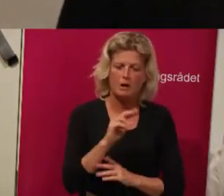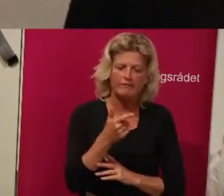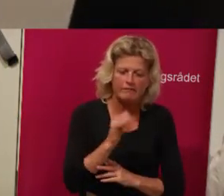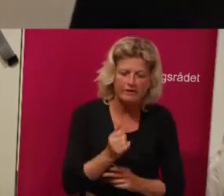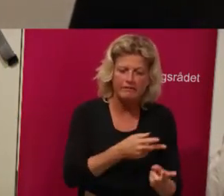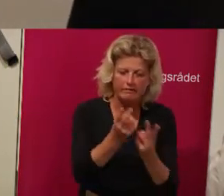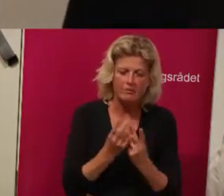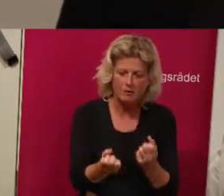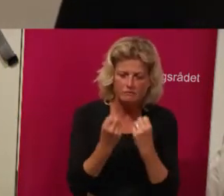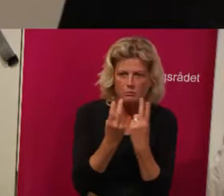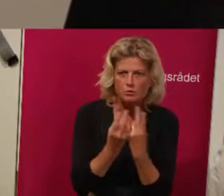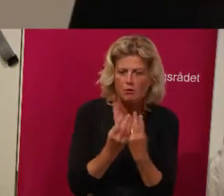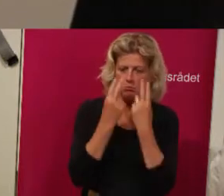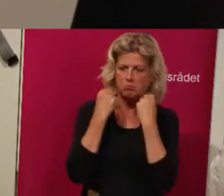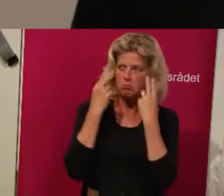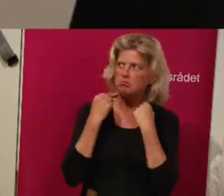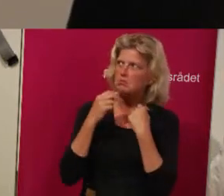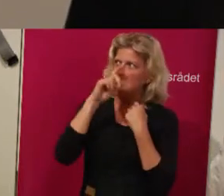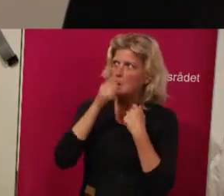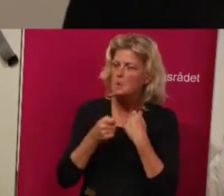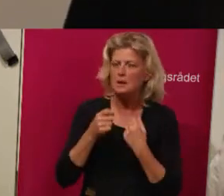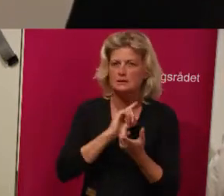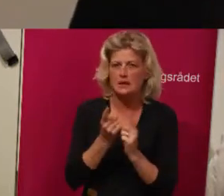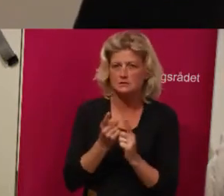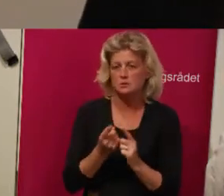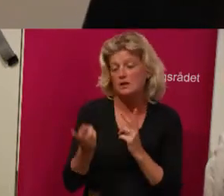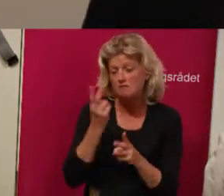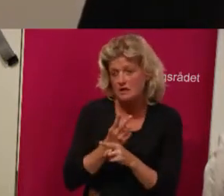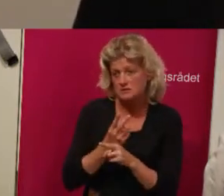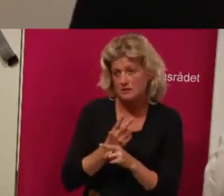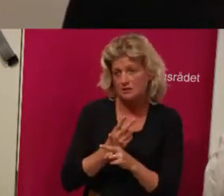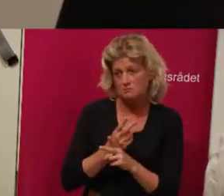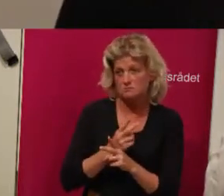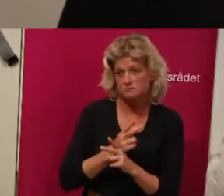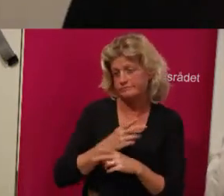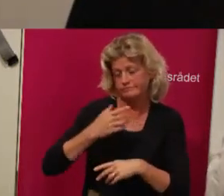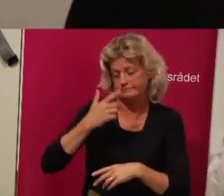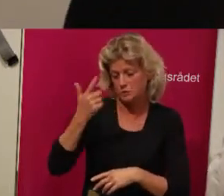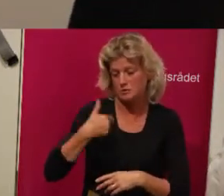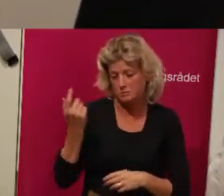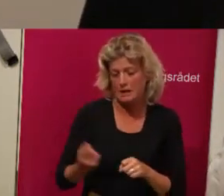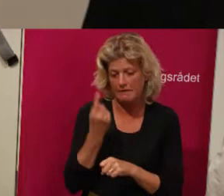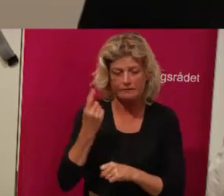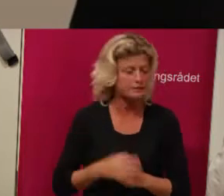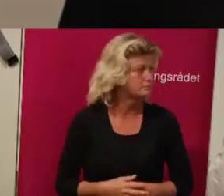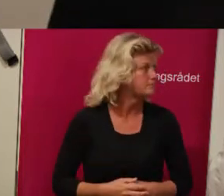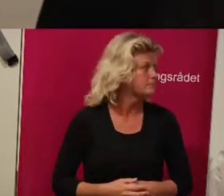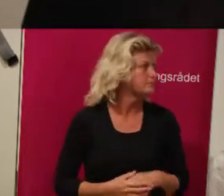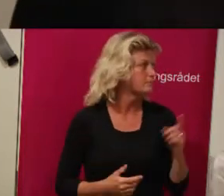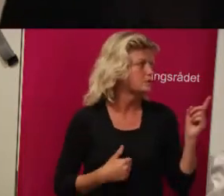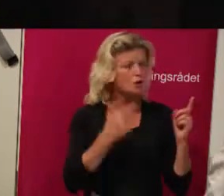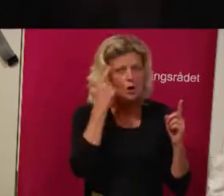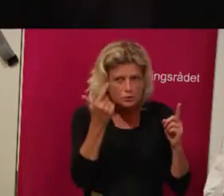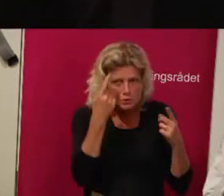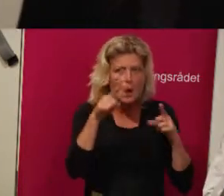lurad in i någonting annat. Och det är väl det värsta. Men två steg i helvetet. Jag håller både med Inger och har en